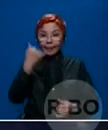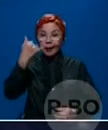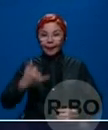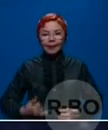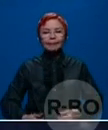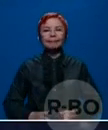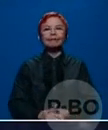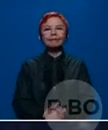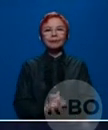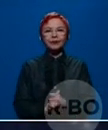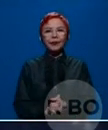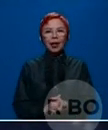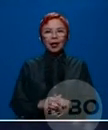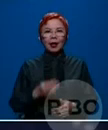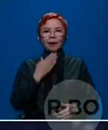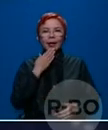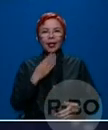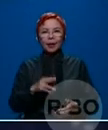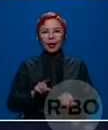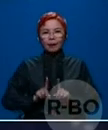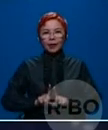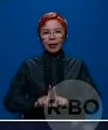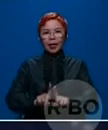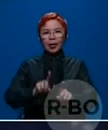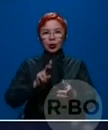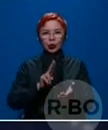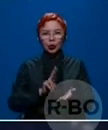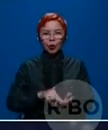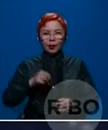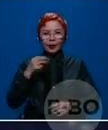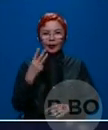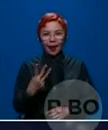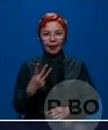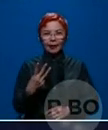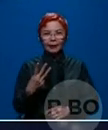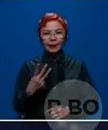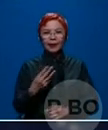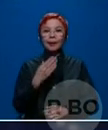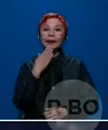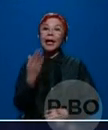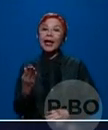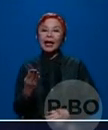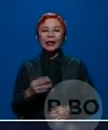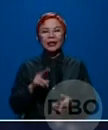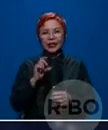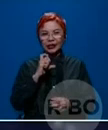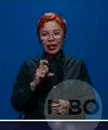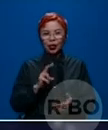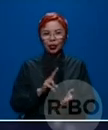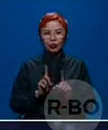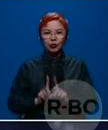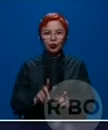ini kesempatan bertanya diberikan kepada pasangan calon ketiga silakan bertanya kepada pasangan calon